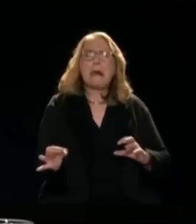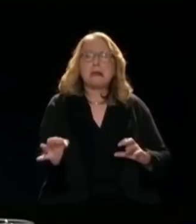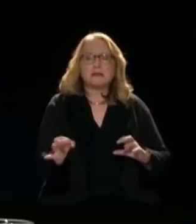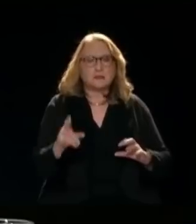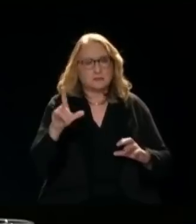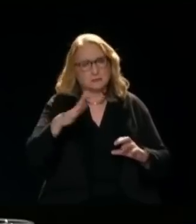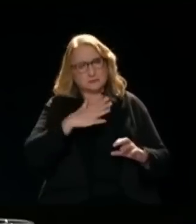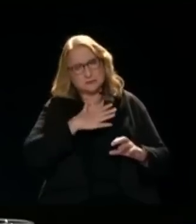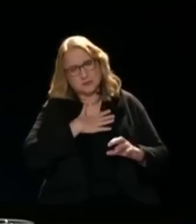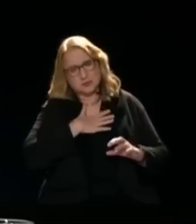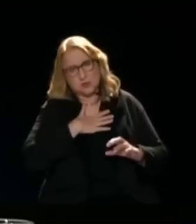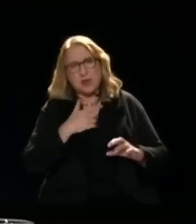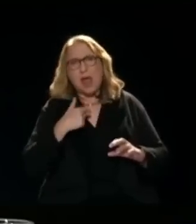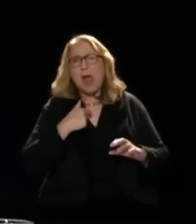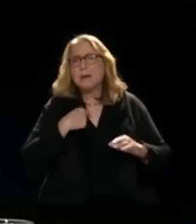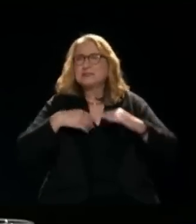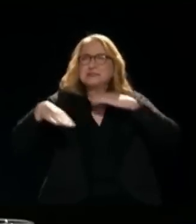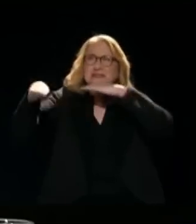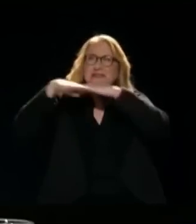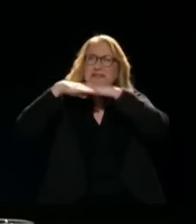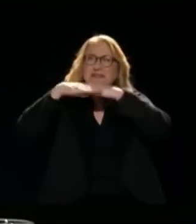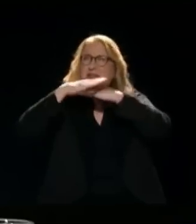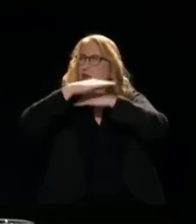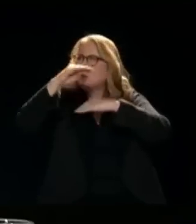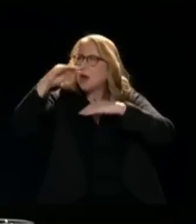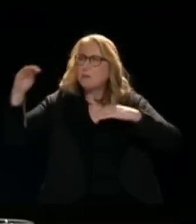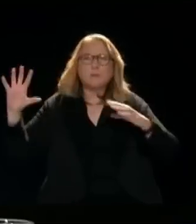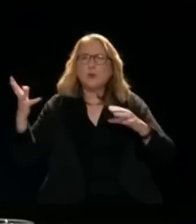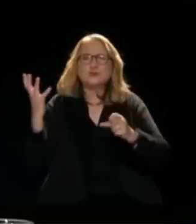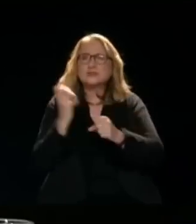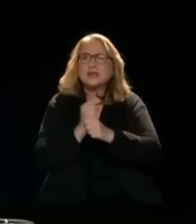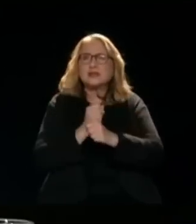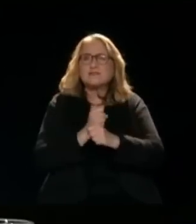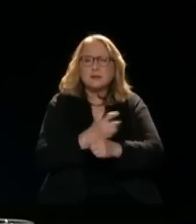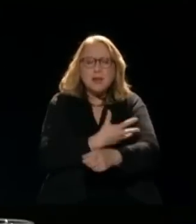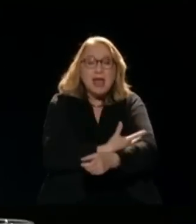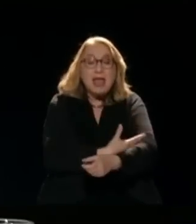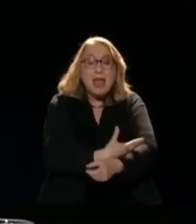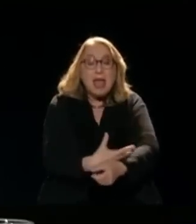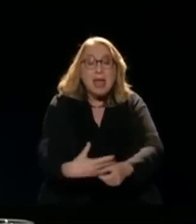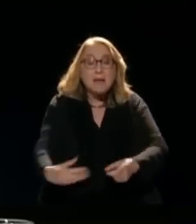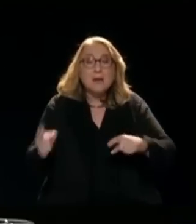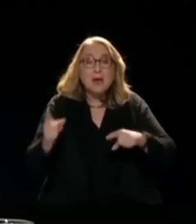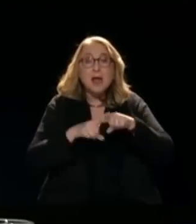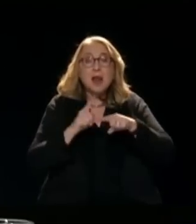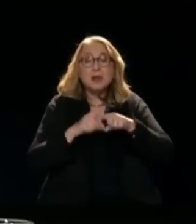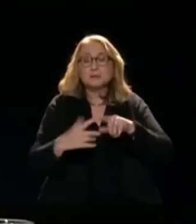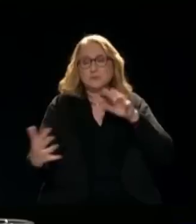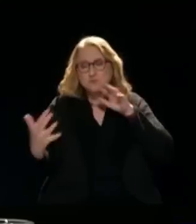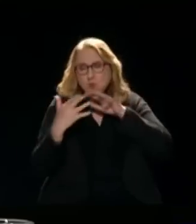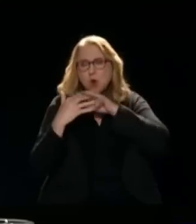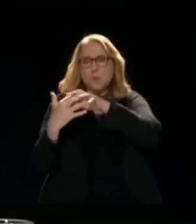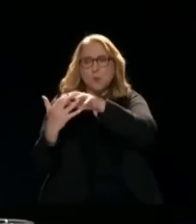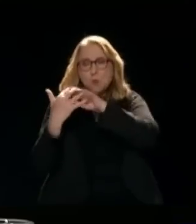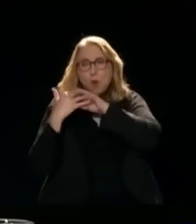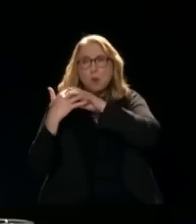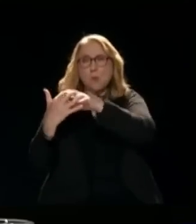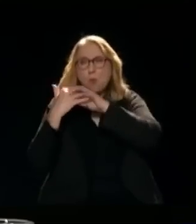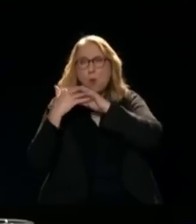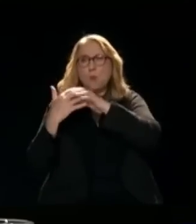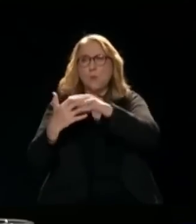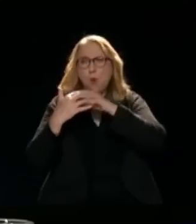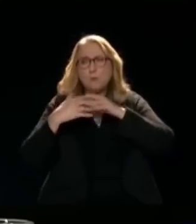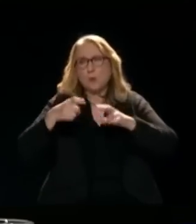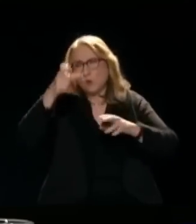με εθνικοπροθετικούς πολέμους. Μαζί με συμμάχους, ενάντια στο Σουλτάνο, ενάντια στους Οθωμανούς. Πού ήταν αυτό